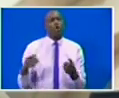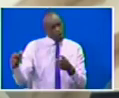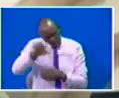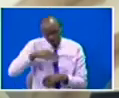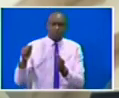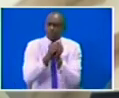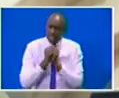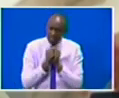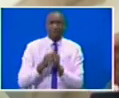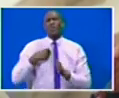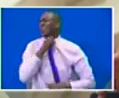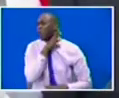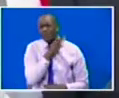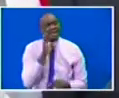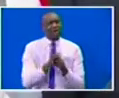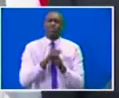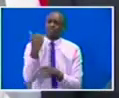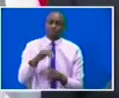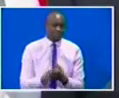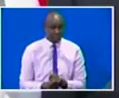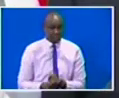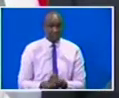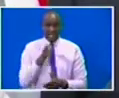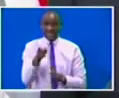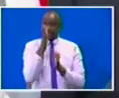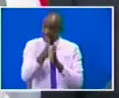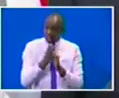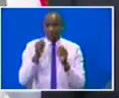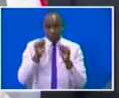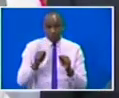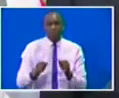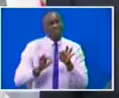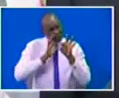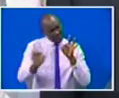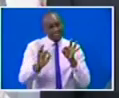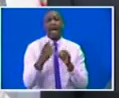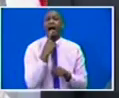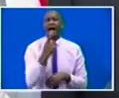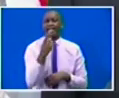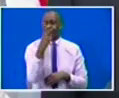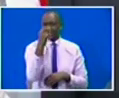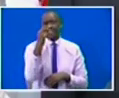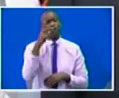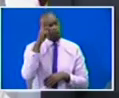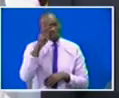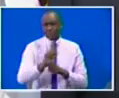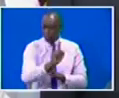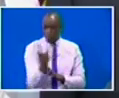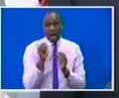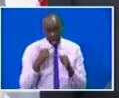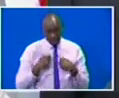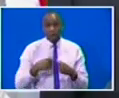mikono na tusiwe walalamishi. Reli hii ambayo ina uwezo wa kwenda kasi ya kilomita 120 kwa saa